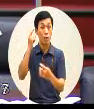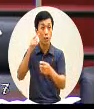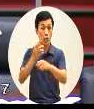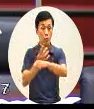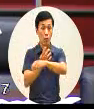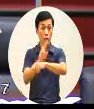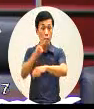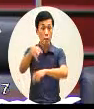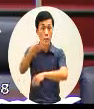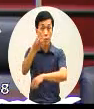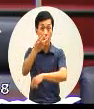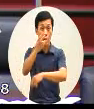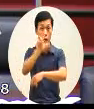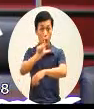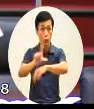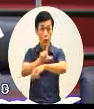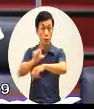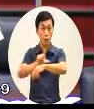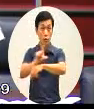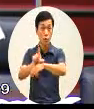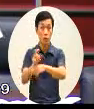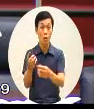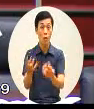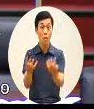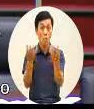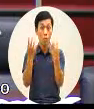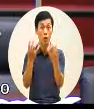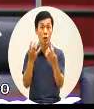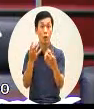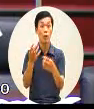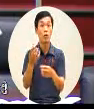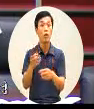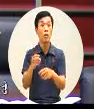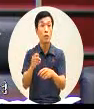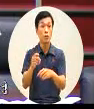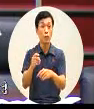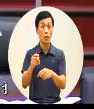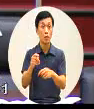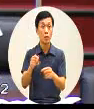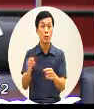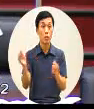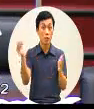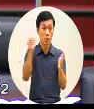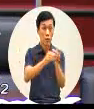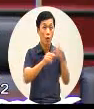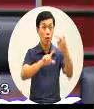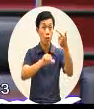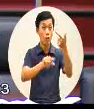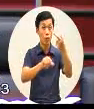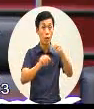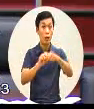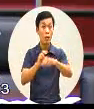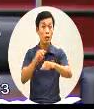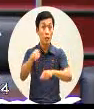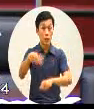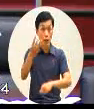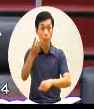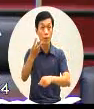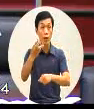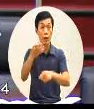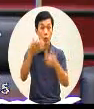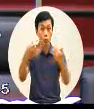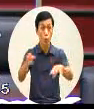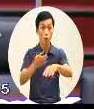啦。结果服劳役期间是105至6月啦，300小时，照讲